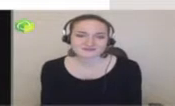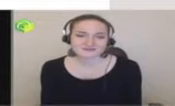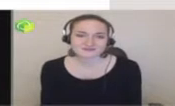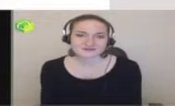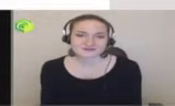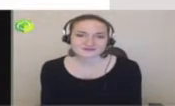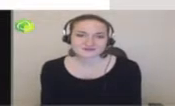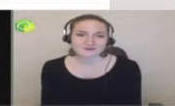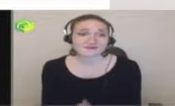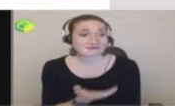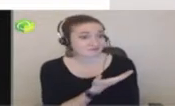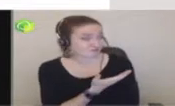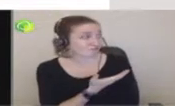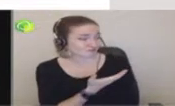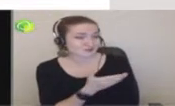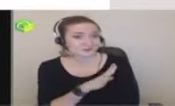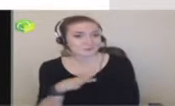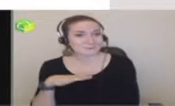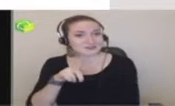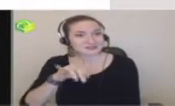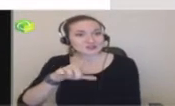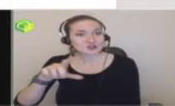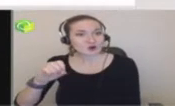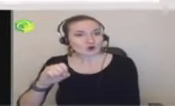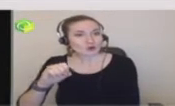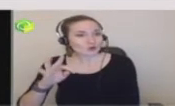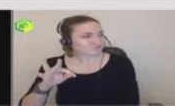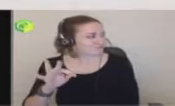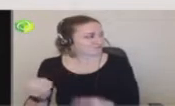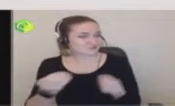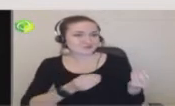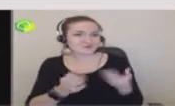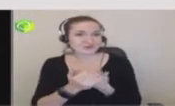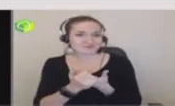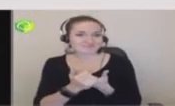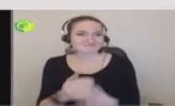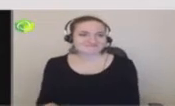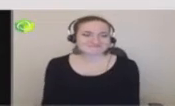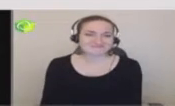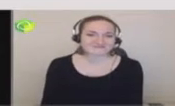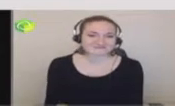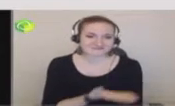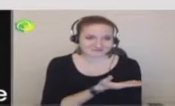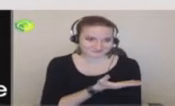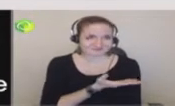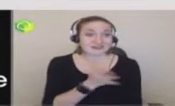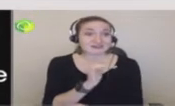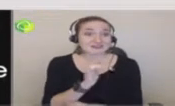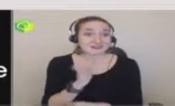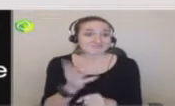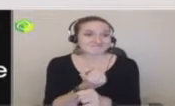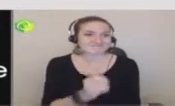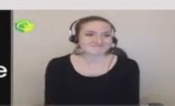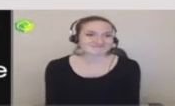Dominique Gillot, je vous remets l'enveloppe et je vous laisse le soin de décacheter l'enveloppe et d'annoncer le lauréat de ce